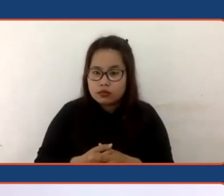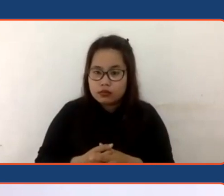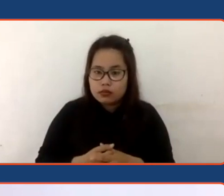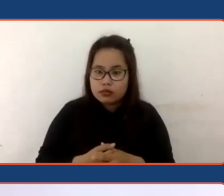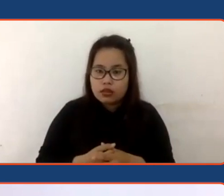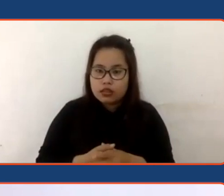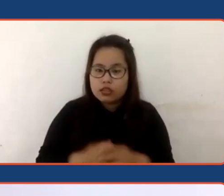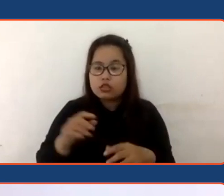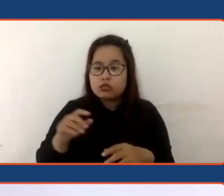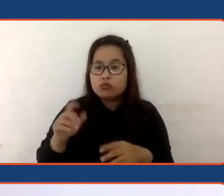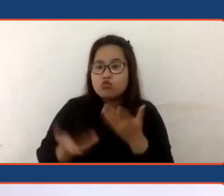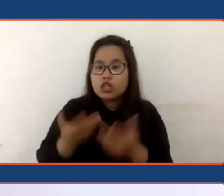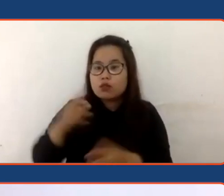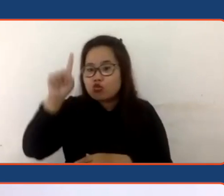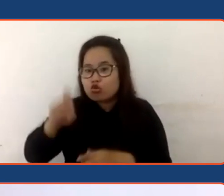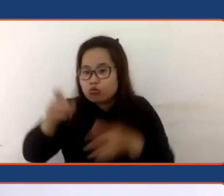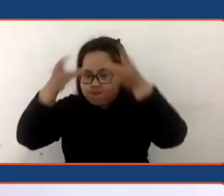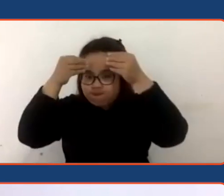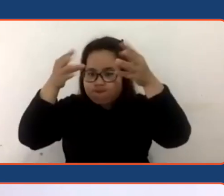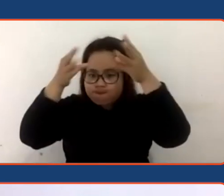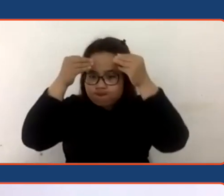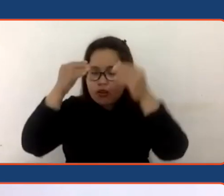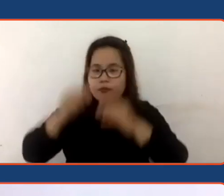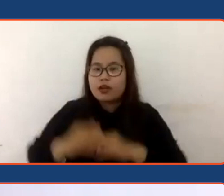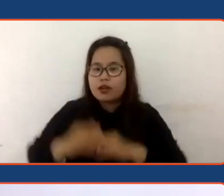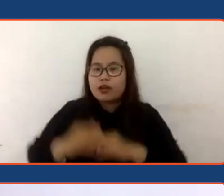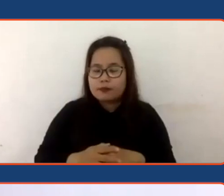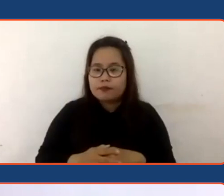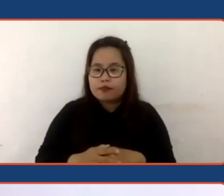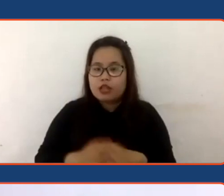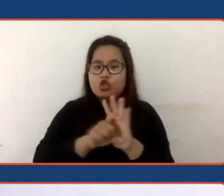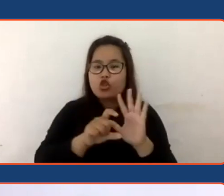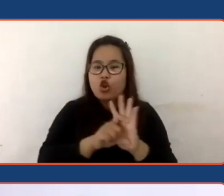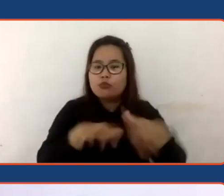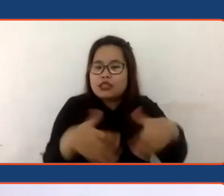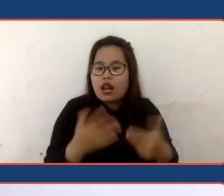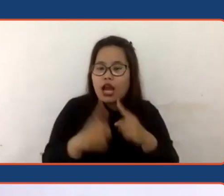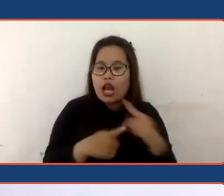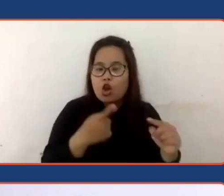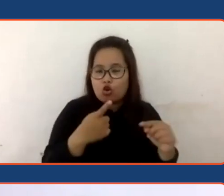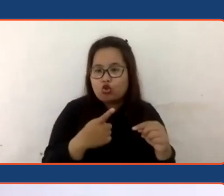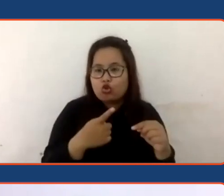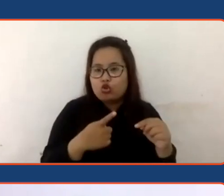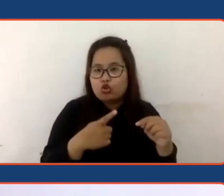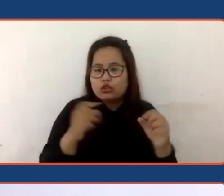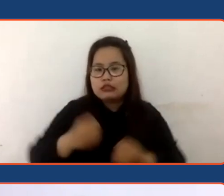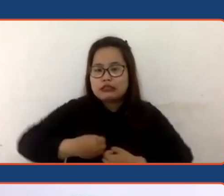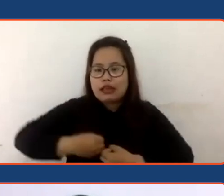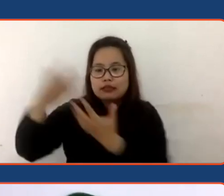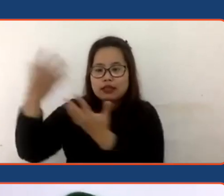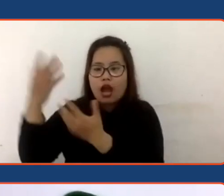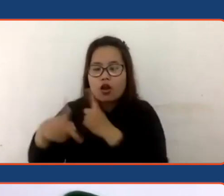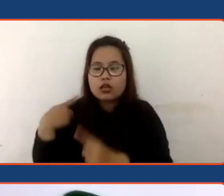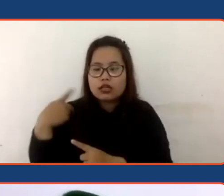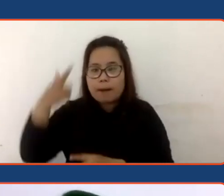pemahaman lebih misalkan dalam sastra itu ketika kita mempelajari puisi yg